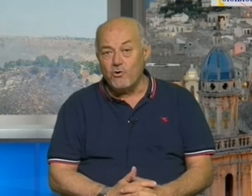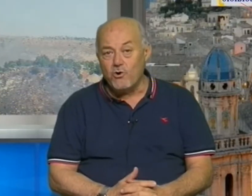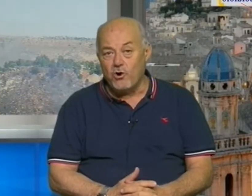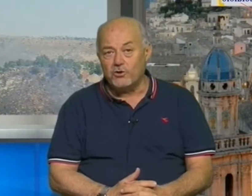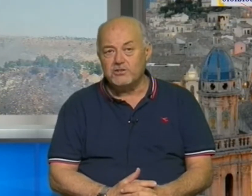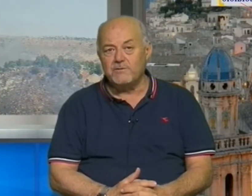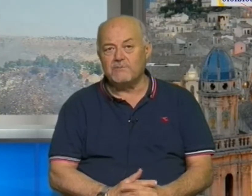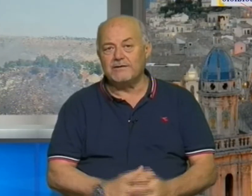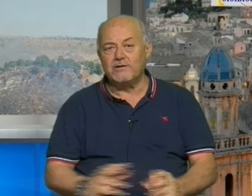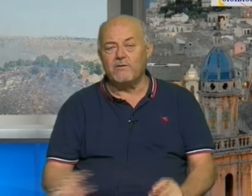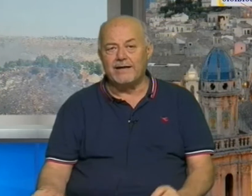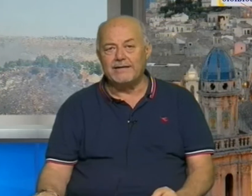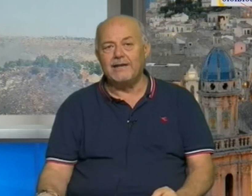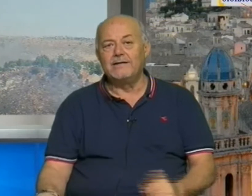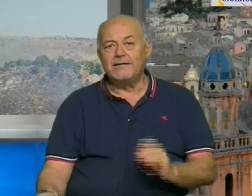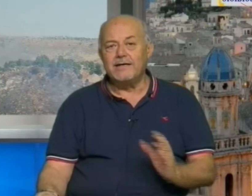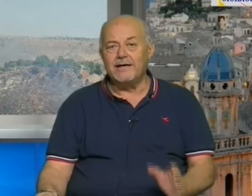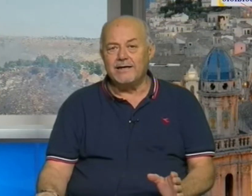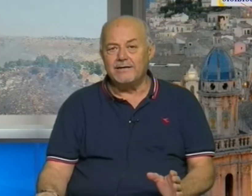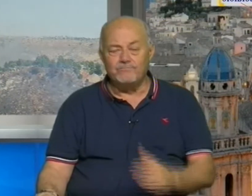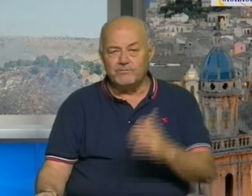dei concorsi per quanto riguarda